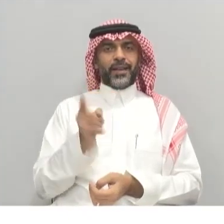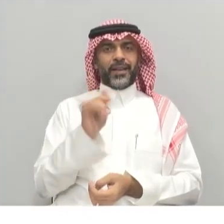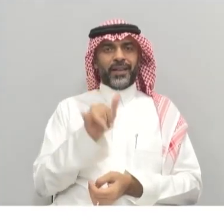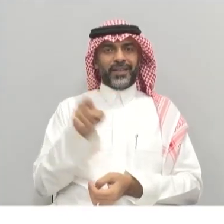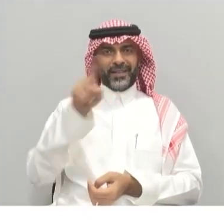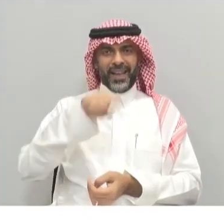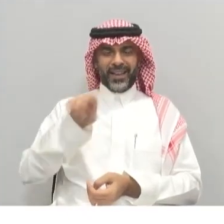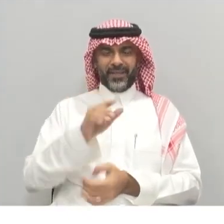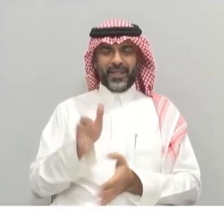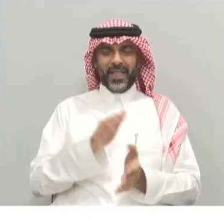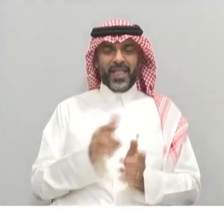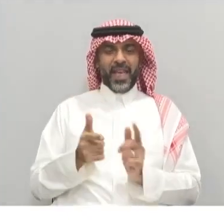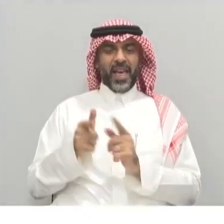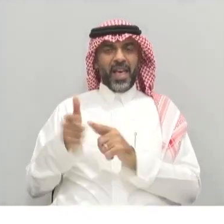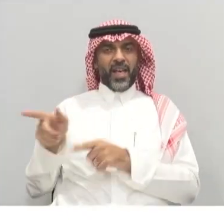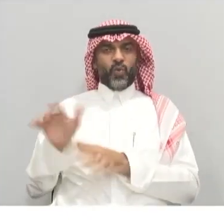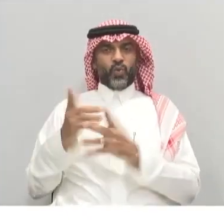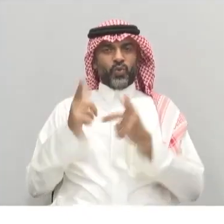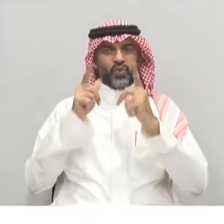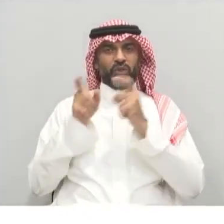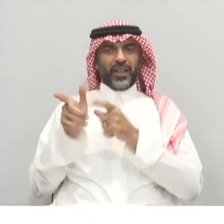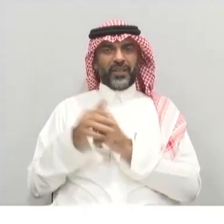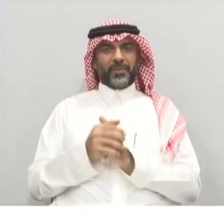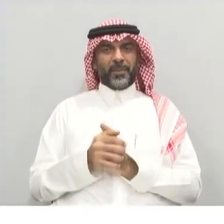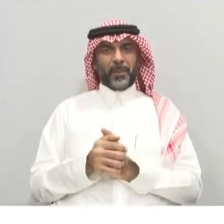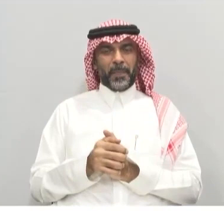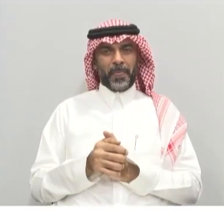والمخطط الواضح ايضا امامنا